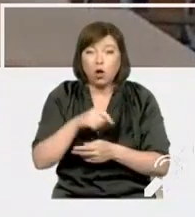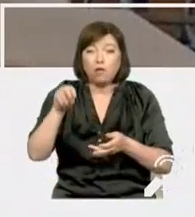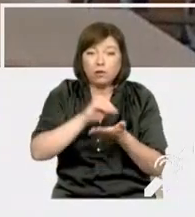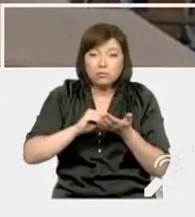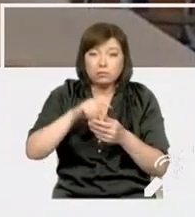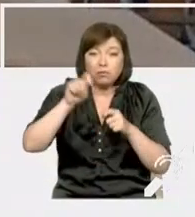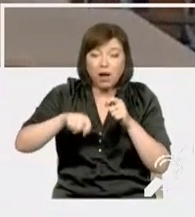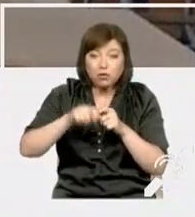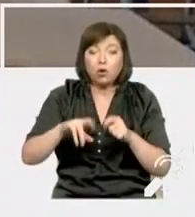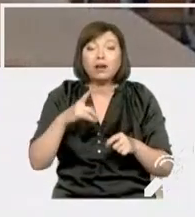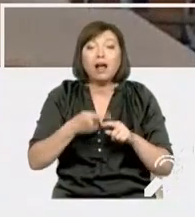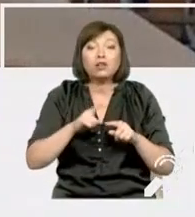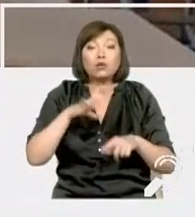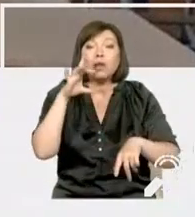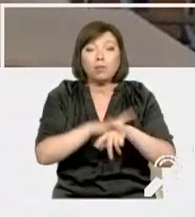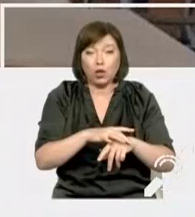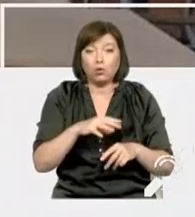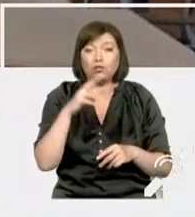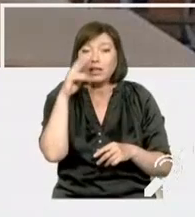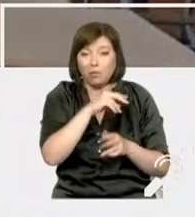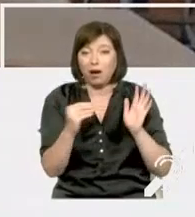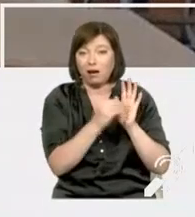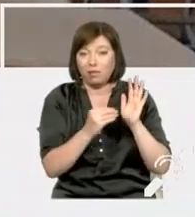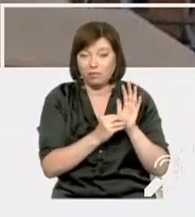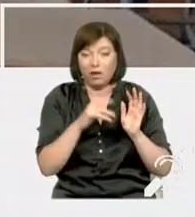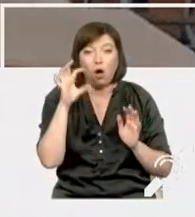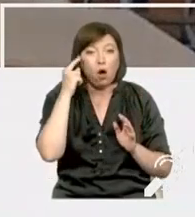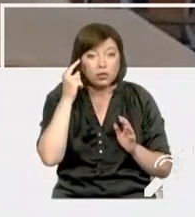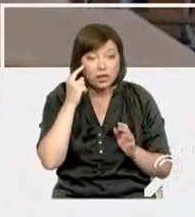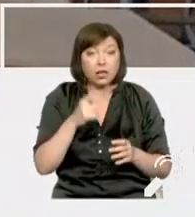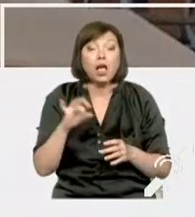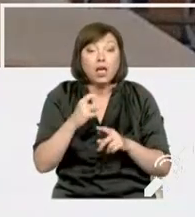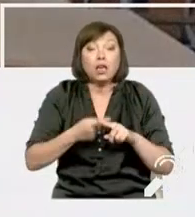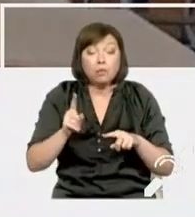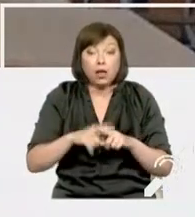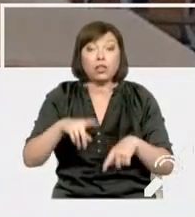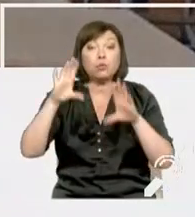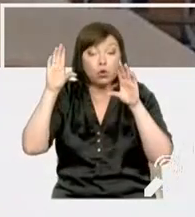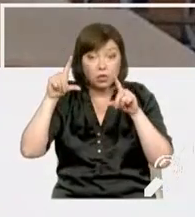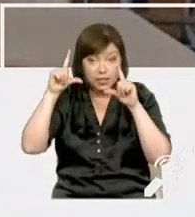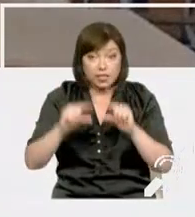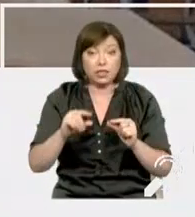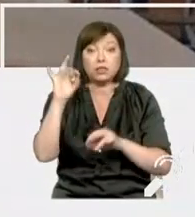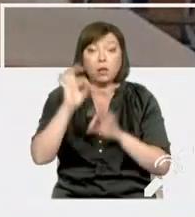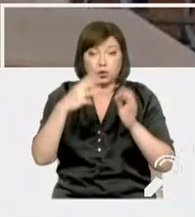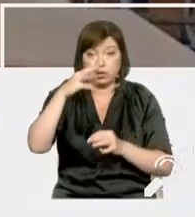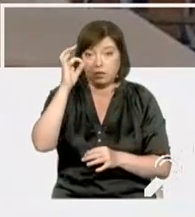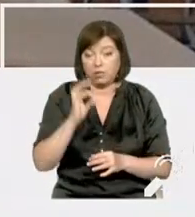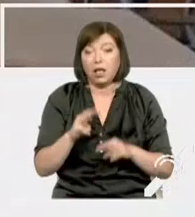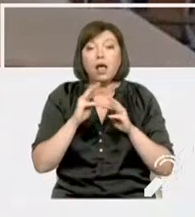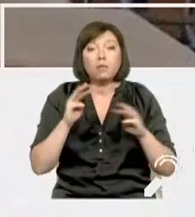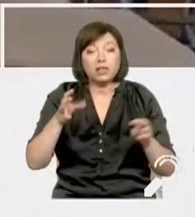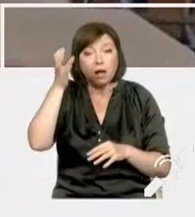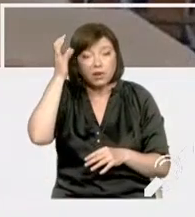s-au identificat erori de notare în unele școli, iar rata de promovabilitate a scăzut și cu 30%. Ministerul Educației